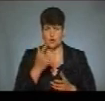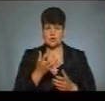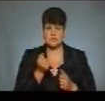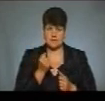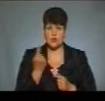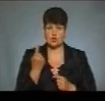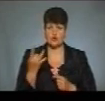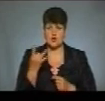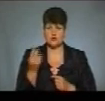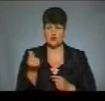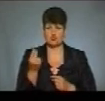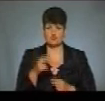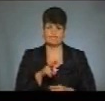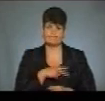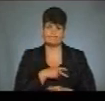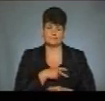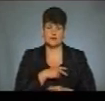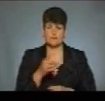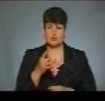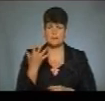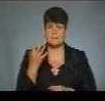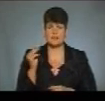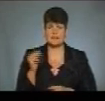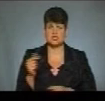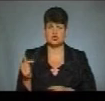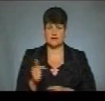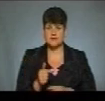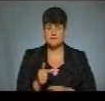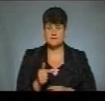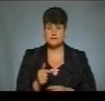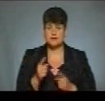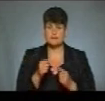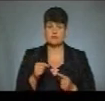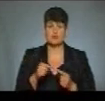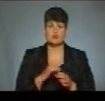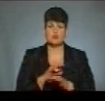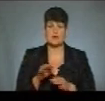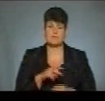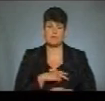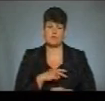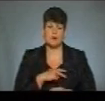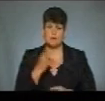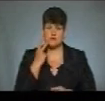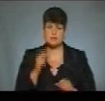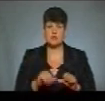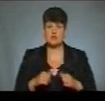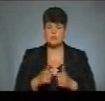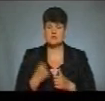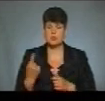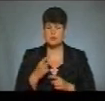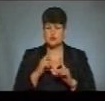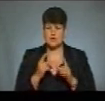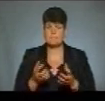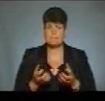отримають одноразову грошову премію у розмірі 5000 гривень. Відповідний проект преміювання постійна комісія обласної ради